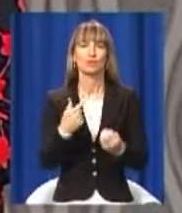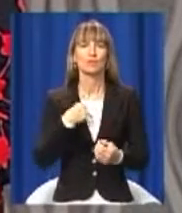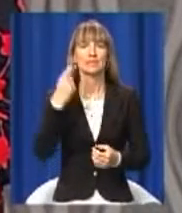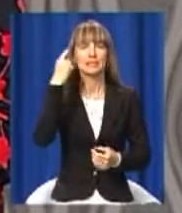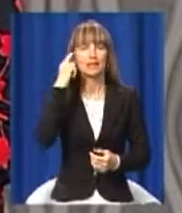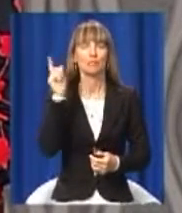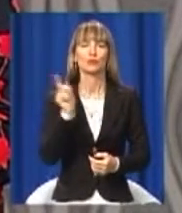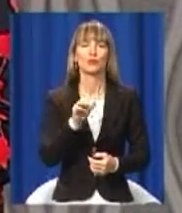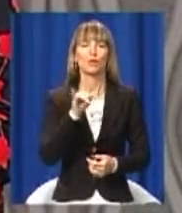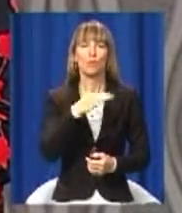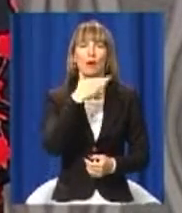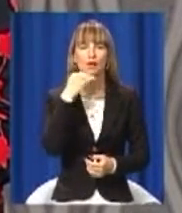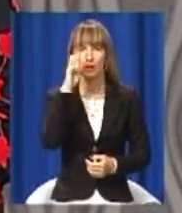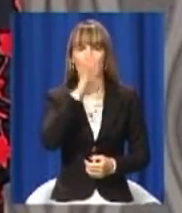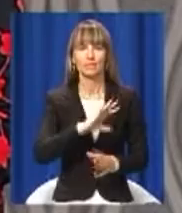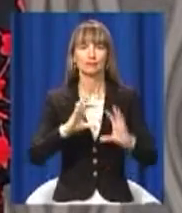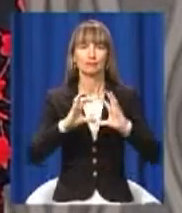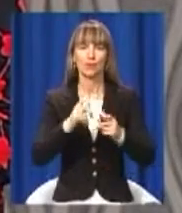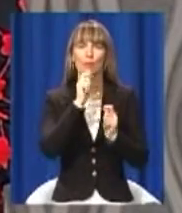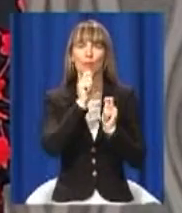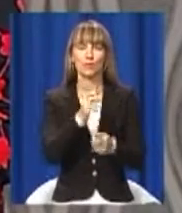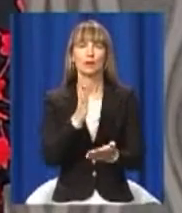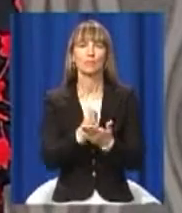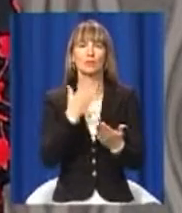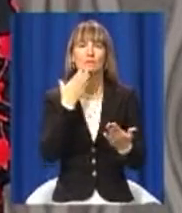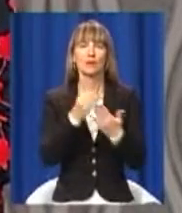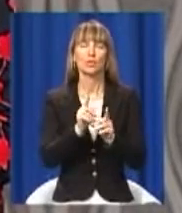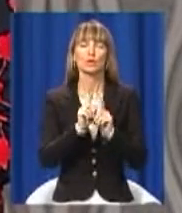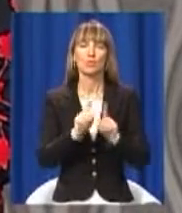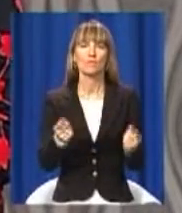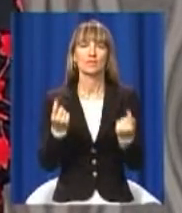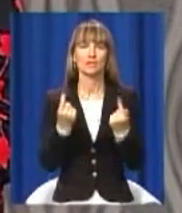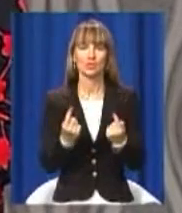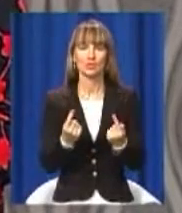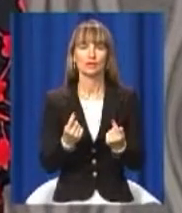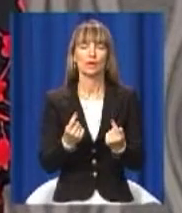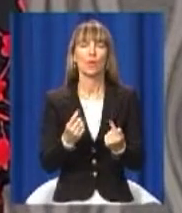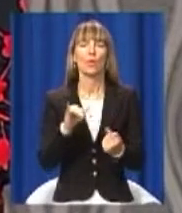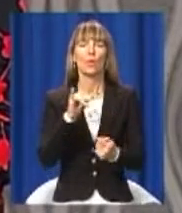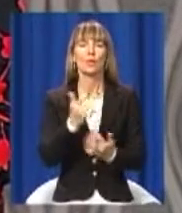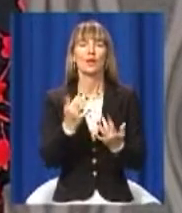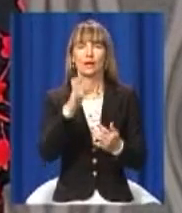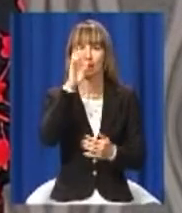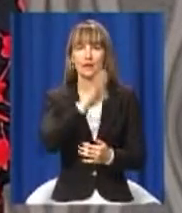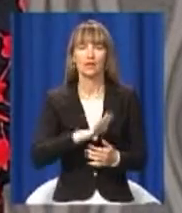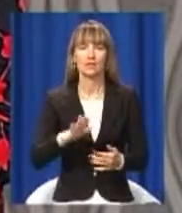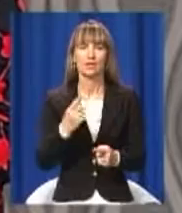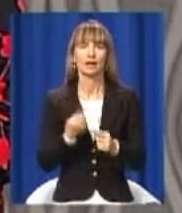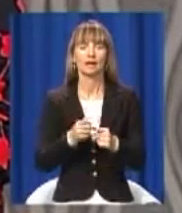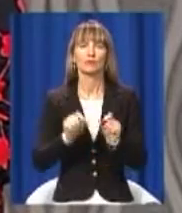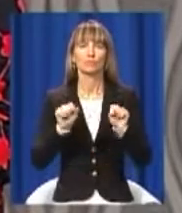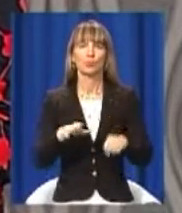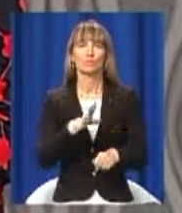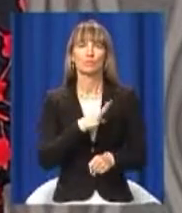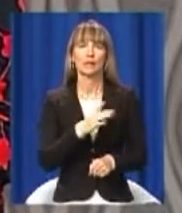що у багатьох країнах світу подарунки, вони мають своє особливе значення. Тобто, у деяких країнах, ну, звичайно, це можуть